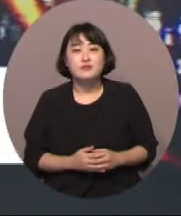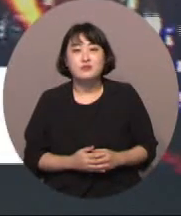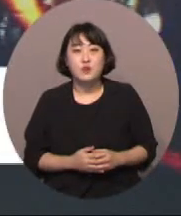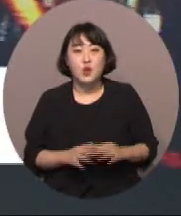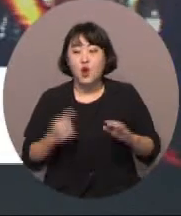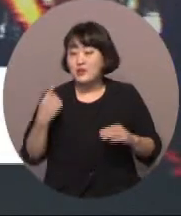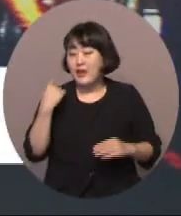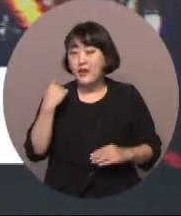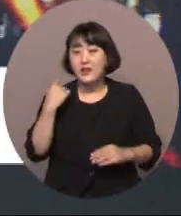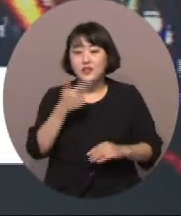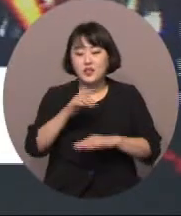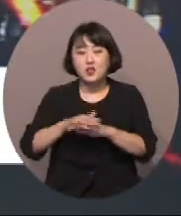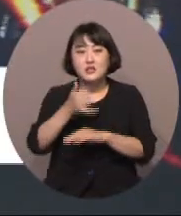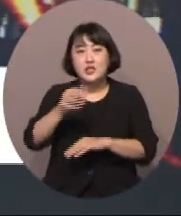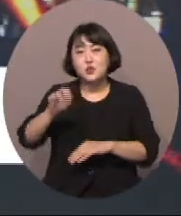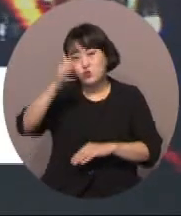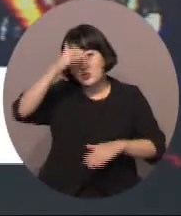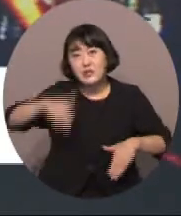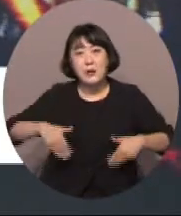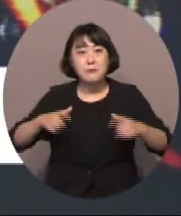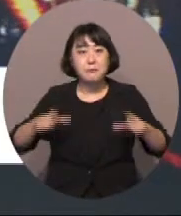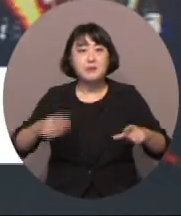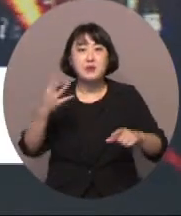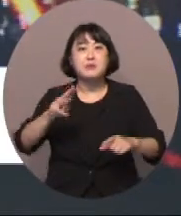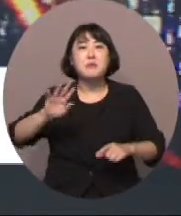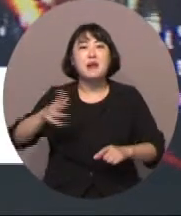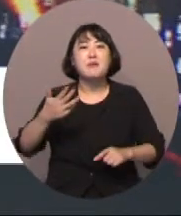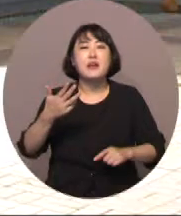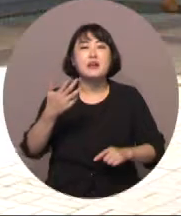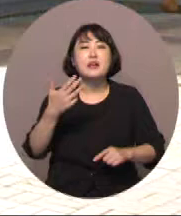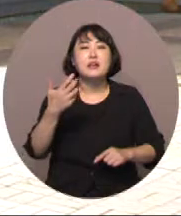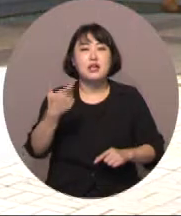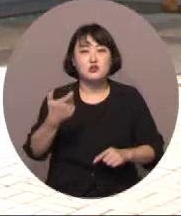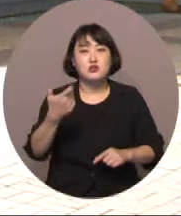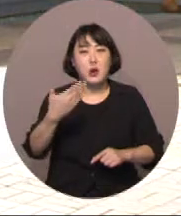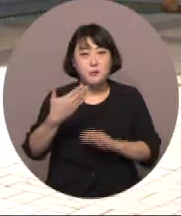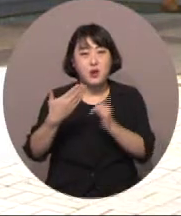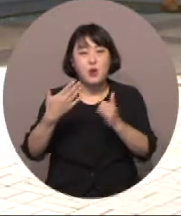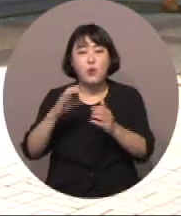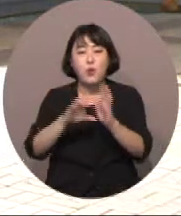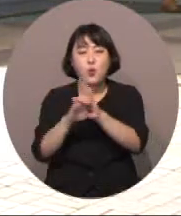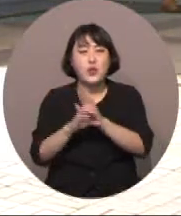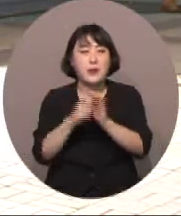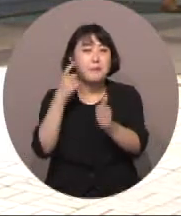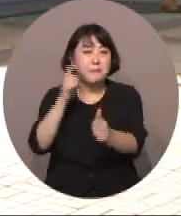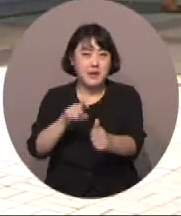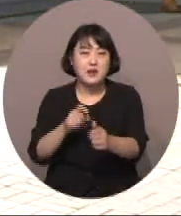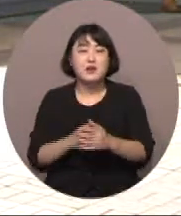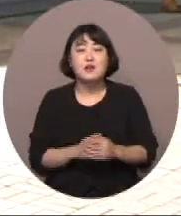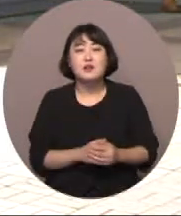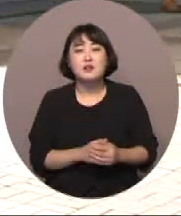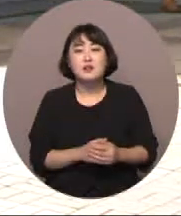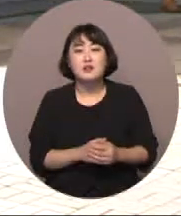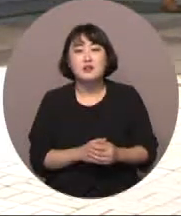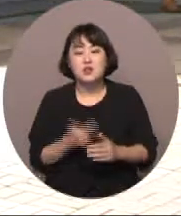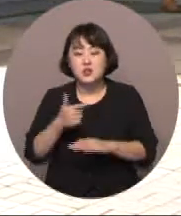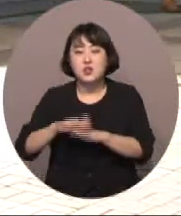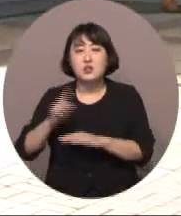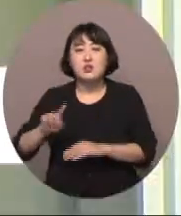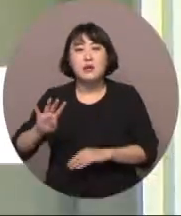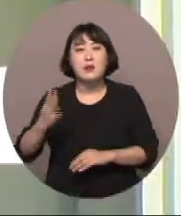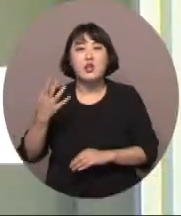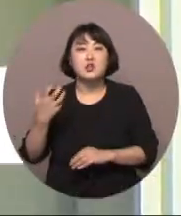추석 연휴 첫날인 어제 대전과 세종 충남에서는 3800s9명이 코로나19에 감염됐습니다 대전에서는